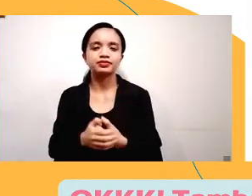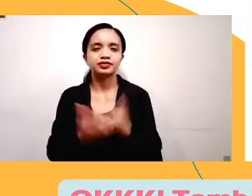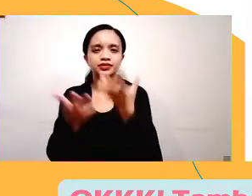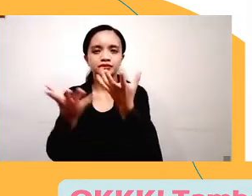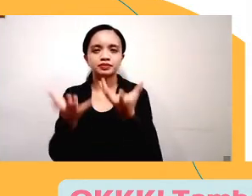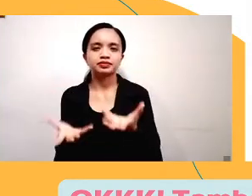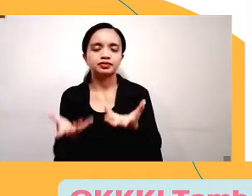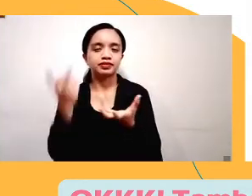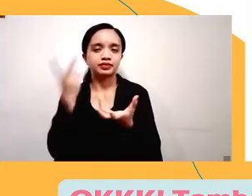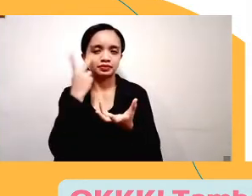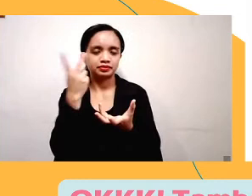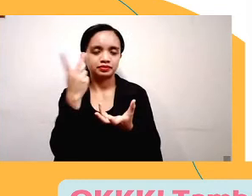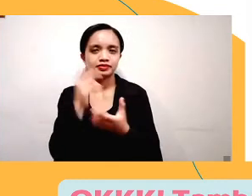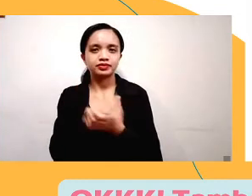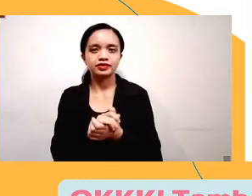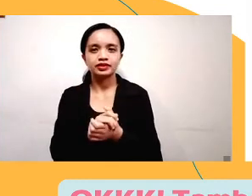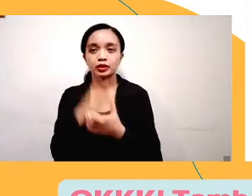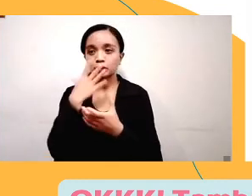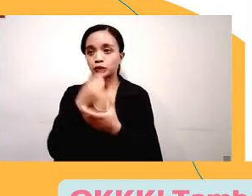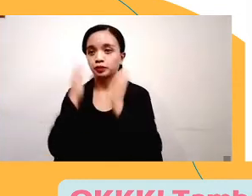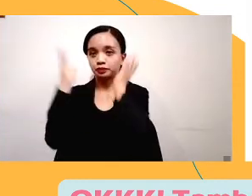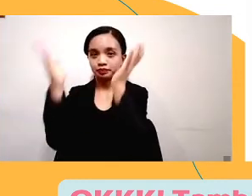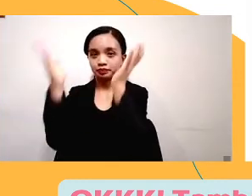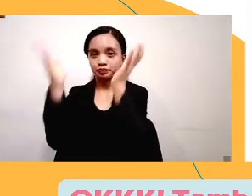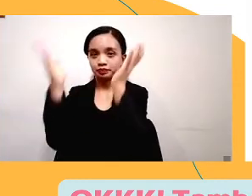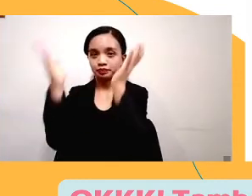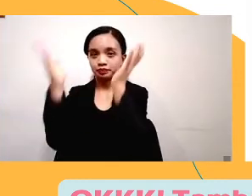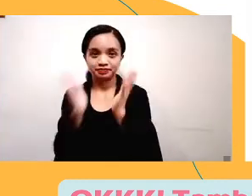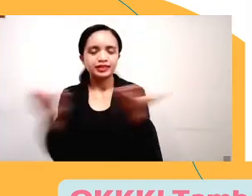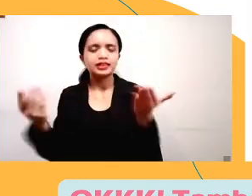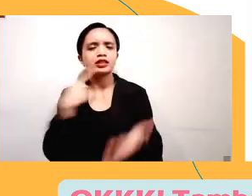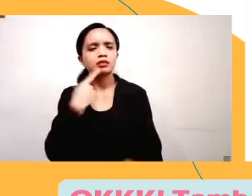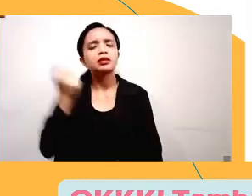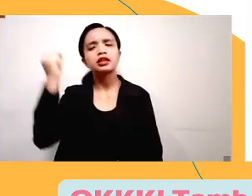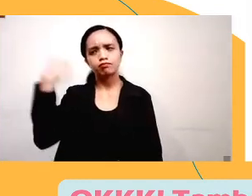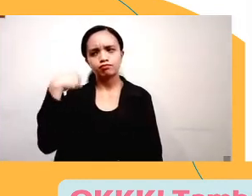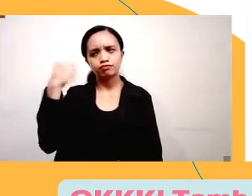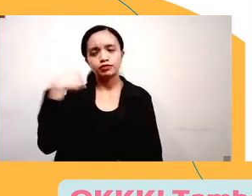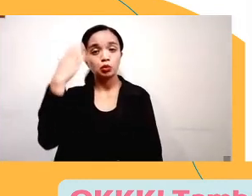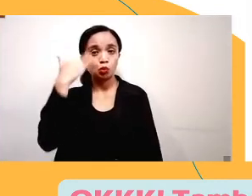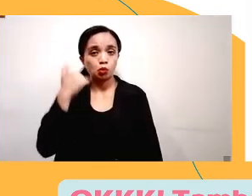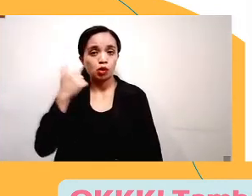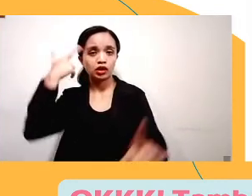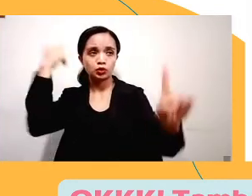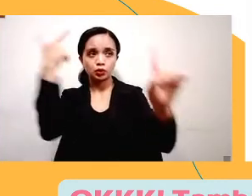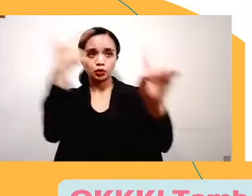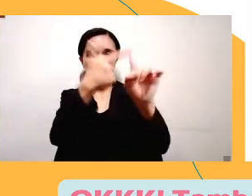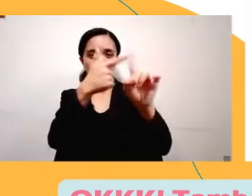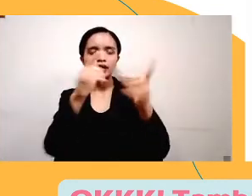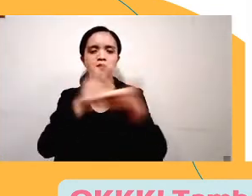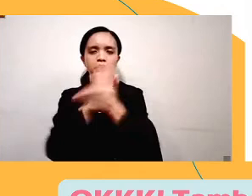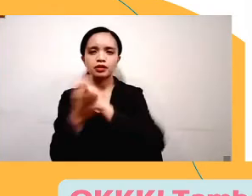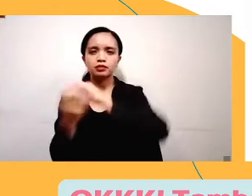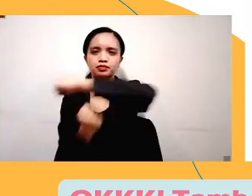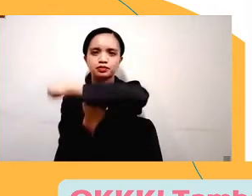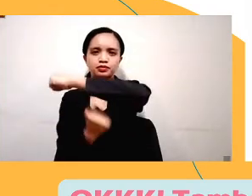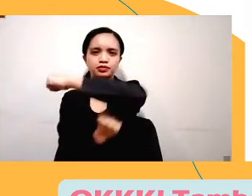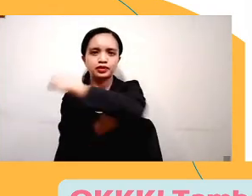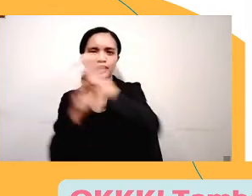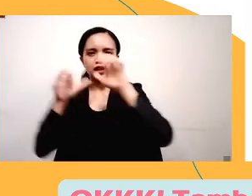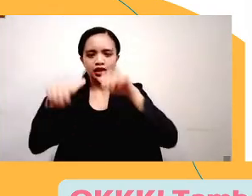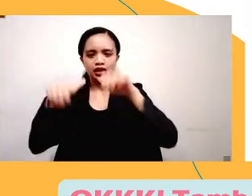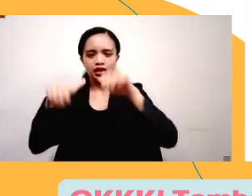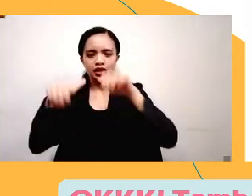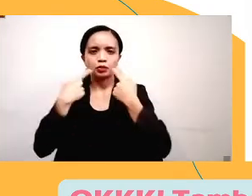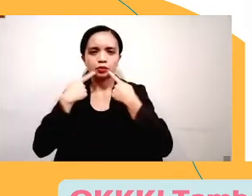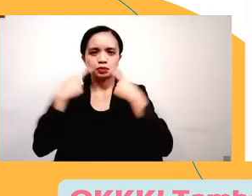to. Ay, mga tambayers, sabi niya, yes po, because goals serve as foundation in conquering big goals.